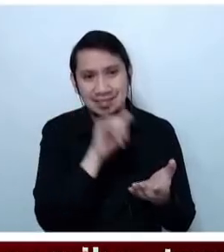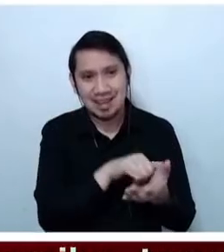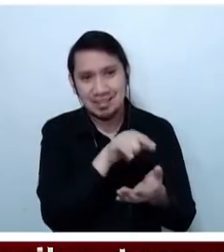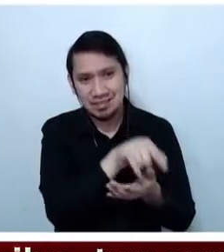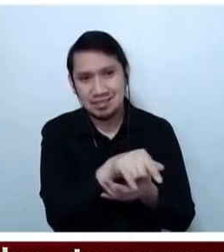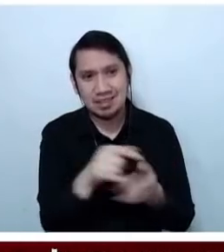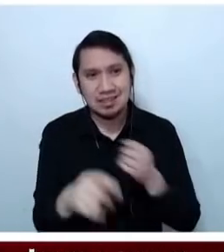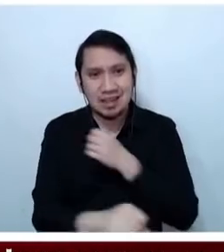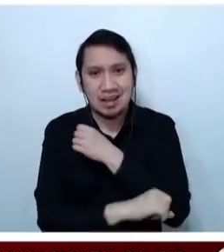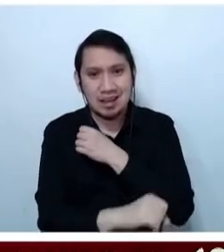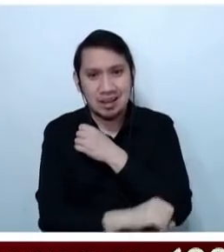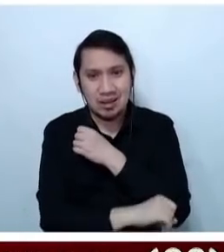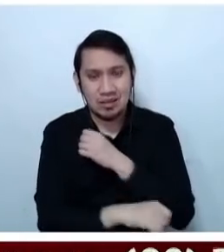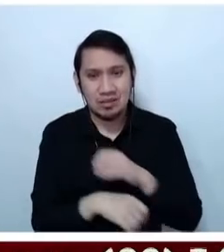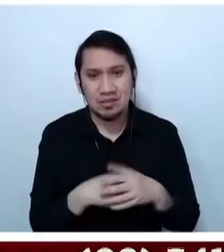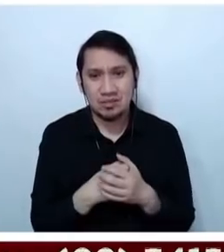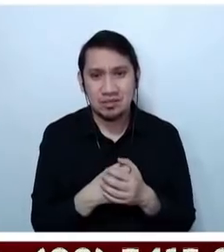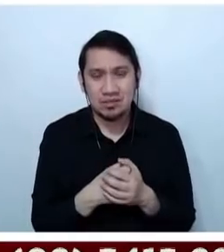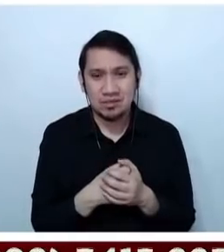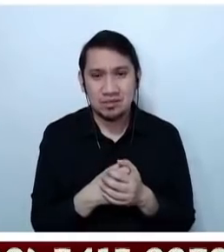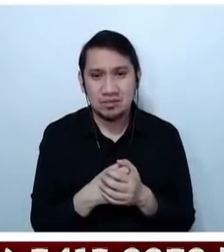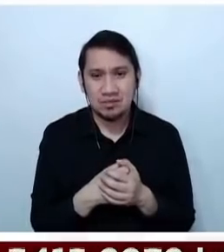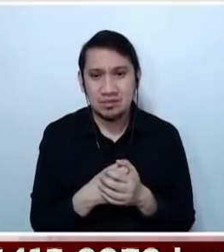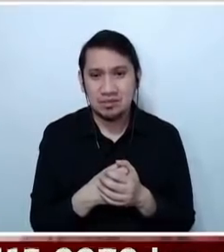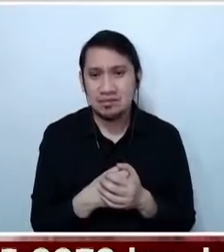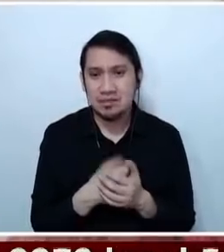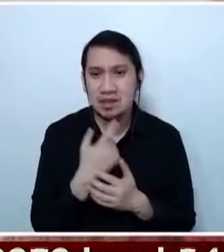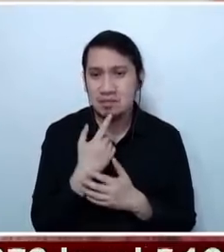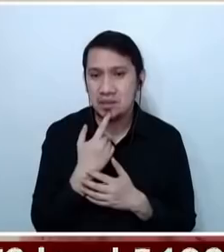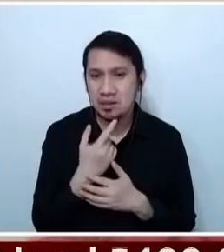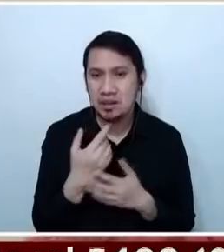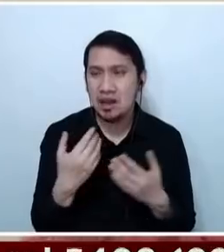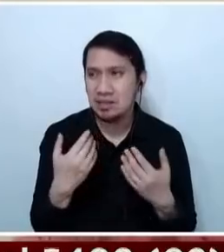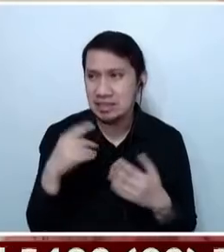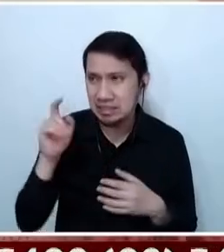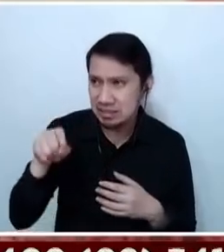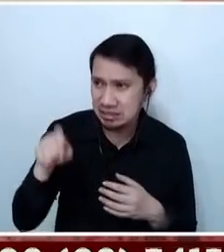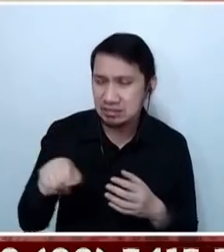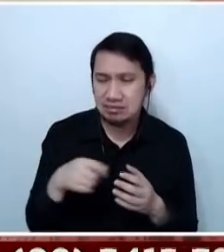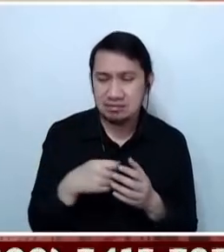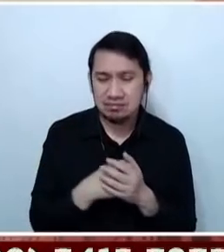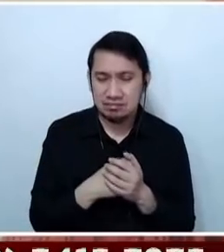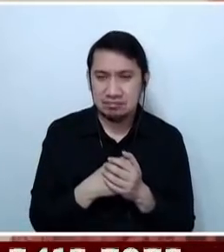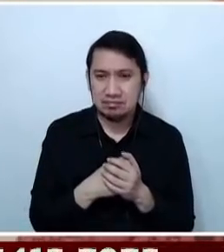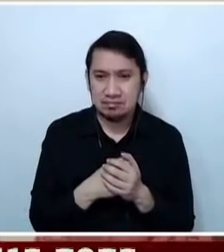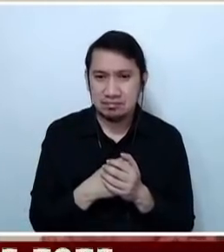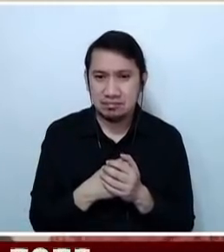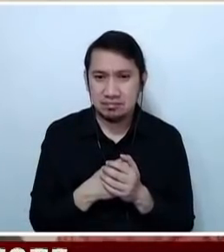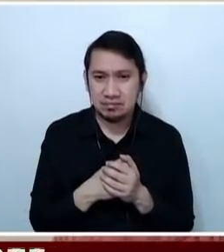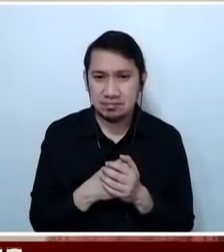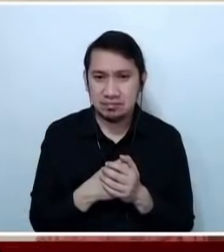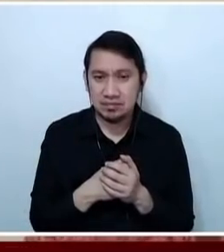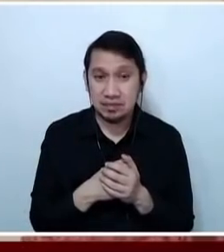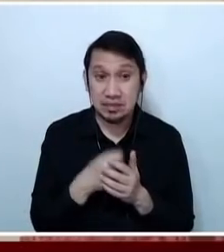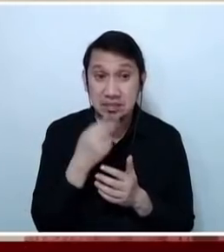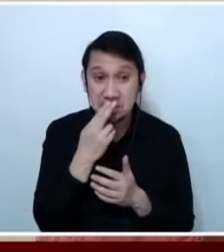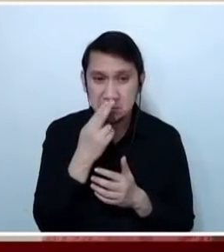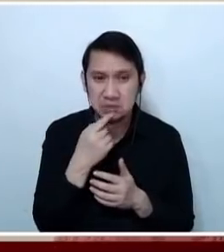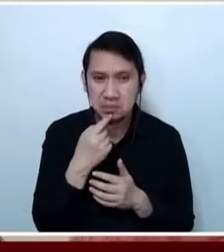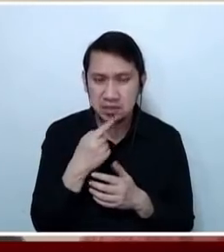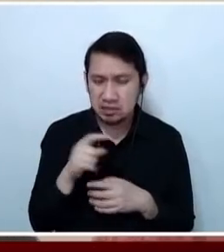SAP. Dala lang ng pangangailangan kasi yung isang taon